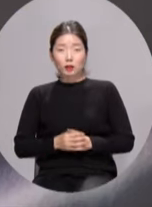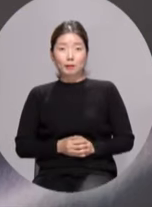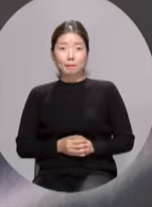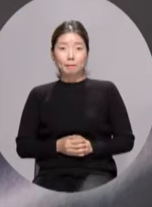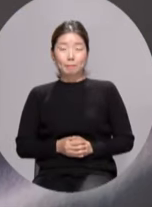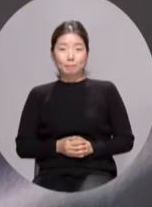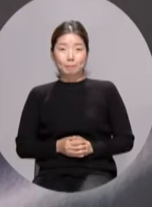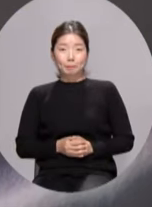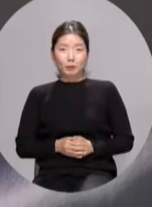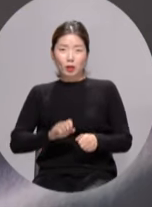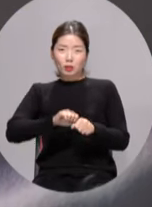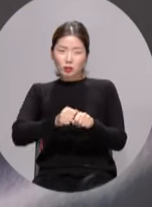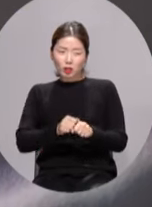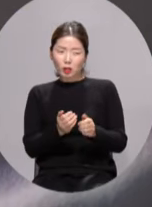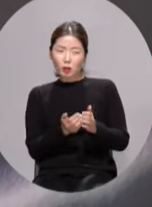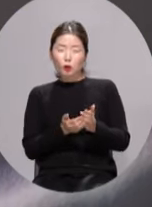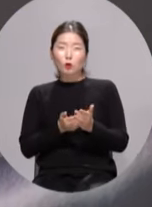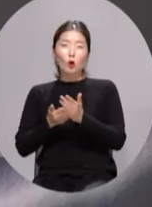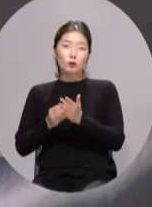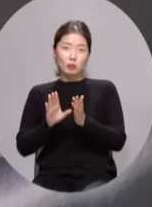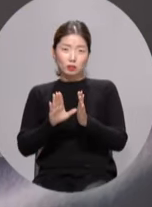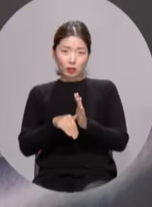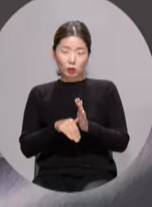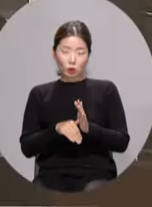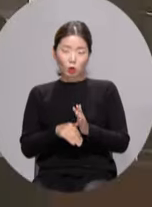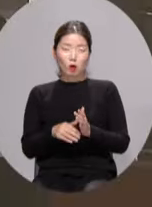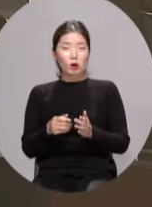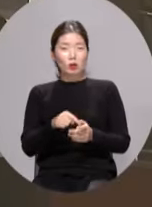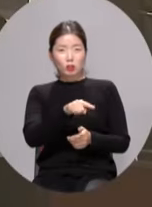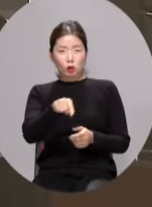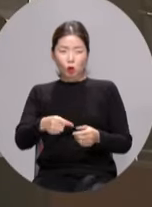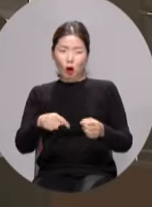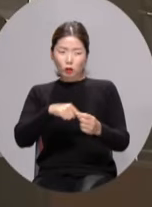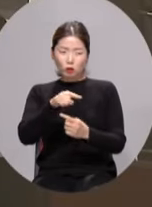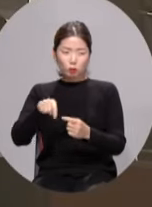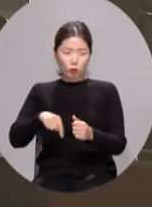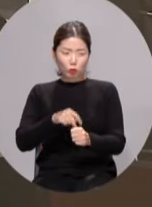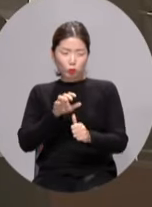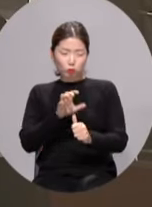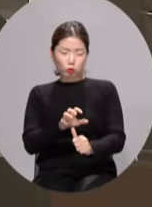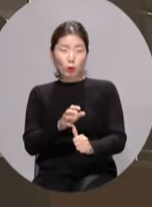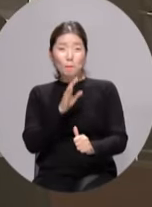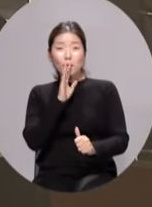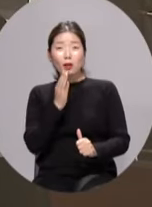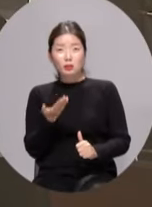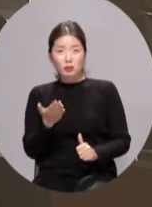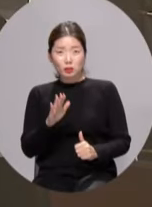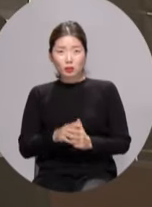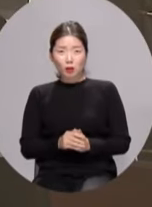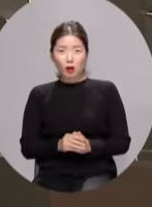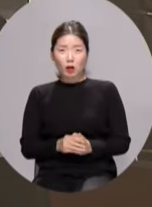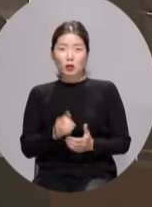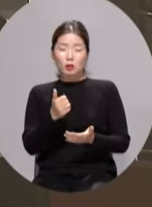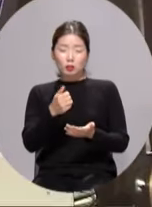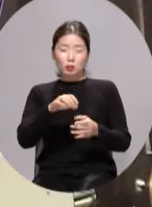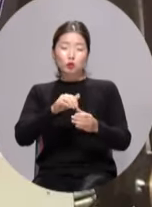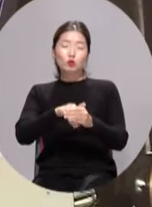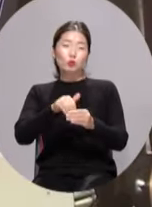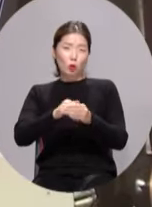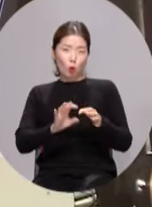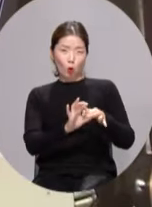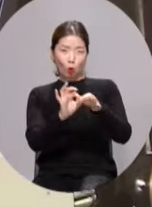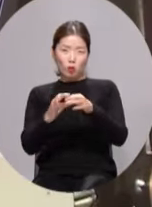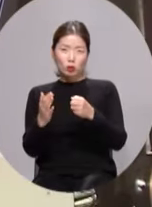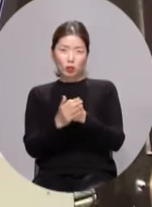설명 징계안을 거부해도 지원자금 회수 등 재정상 압박은 가능하겠지만 선출직 조합 장이서